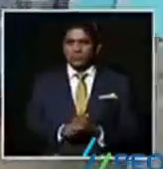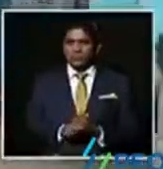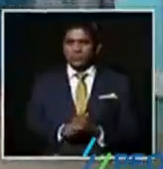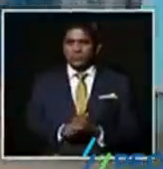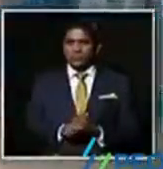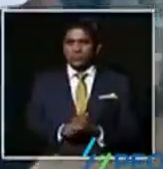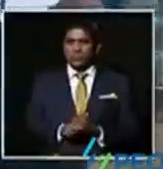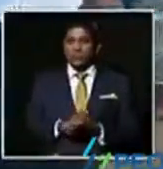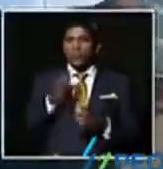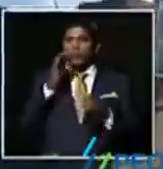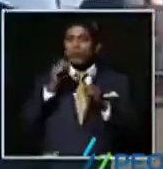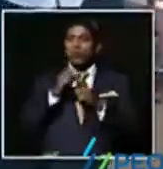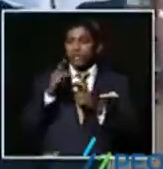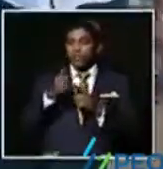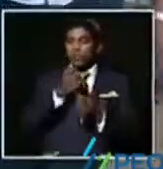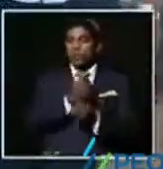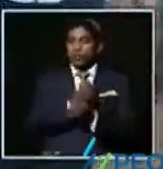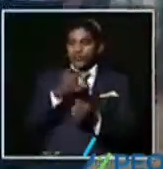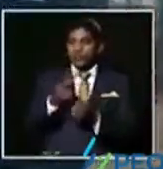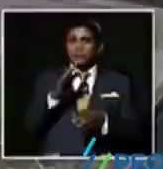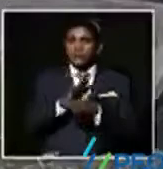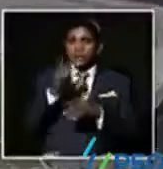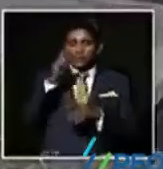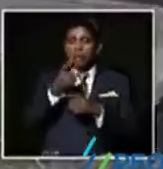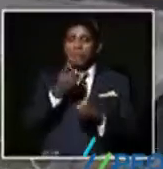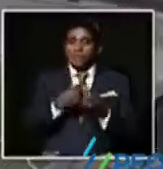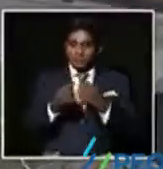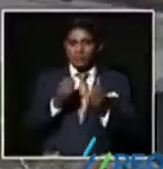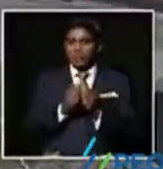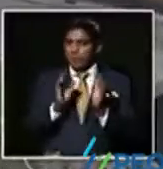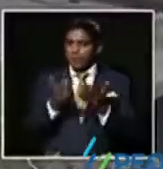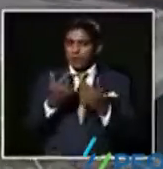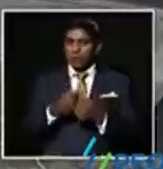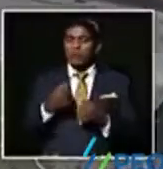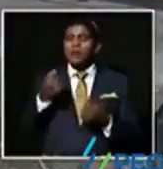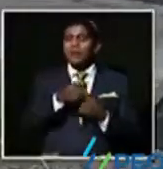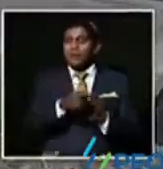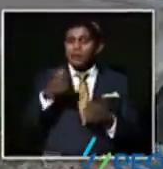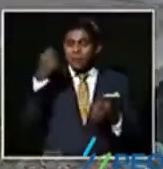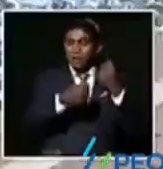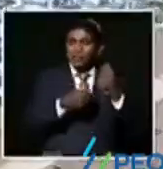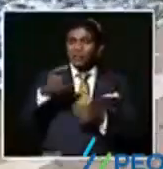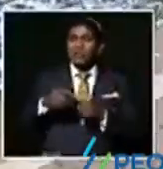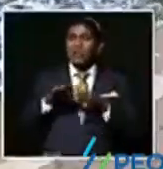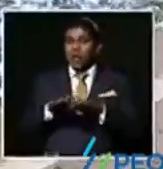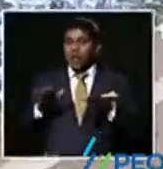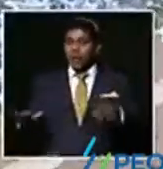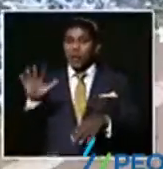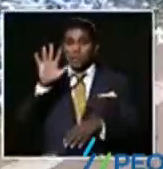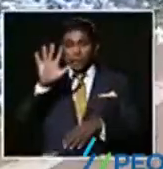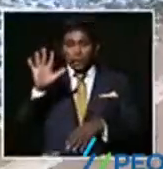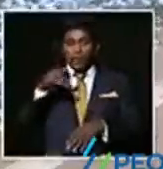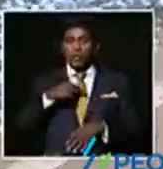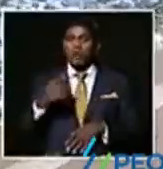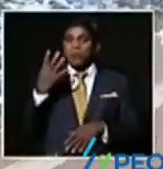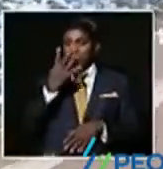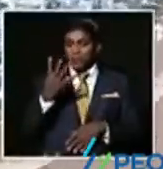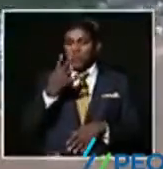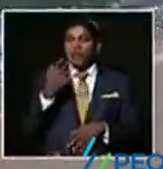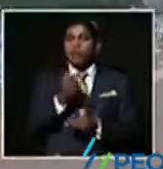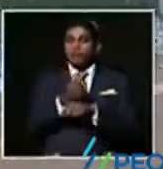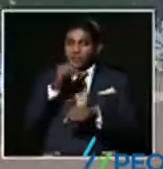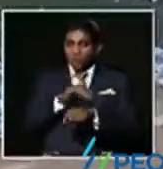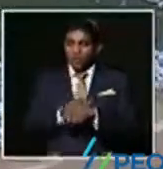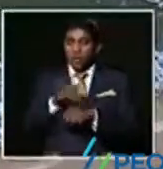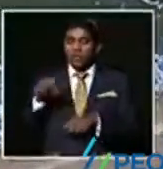පුත්තලම මුලස්ථාන පොලිසිය සිද්ධියට අදාළ පරීක්ෂණ සිදු කරන අතර පහර දීමට සම්බන්ධ සෙසුන් 5 දෙනෙකුගෙන් 7 දෙනෙකු අත්අඩංගුවටගෙන